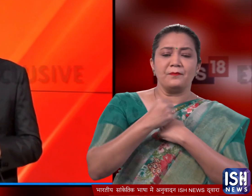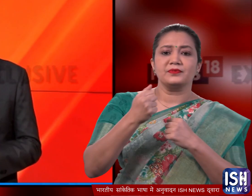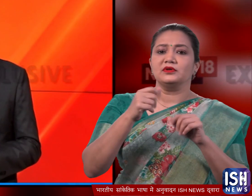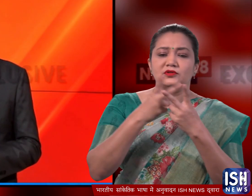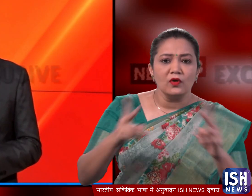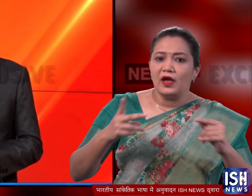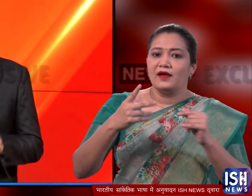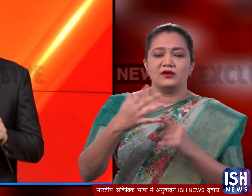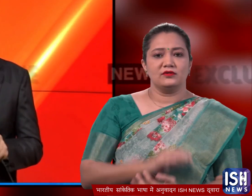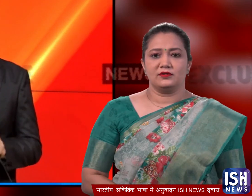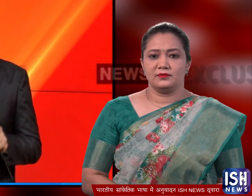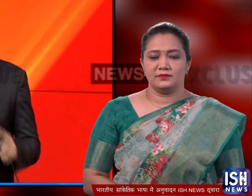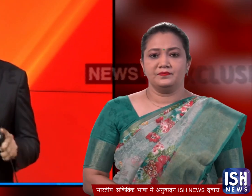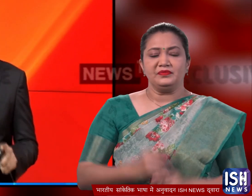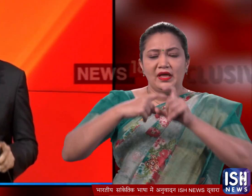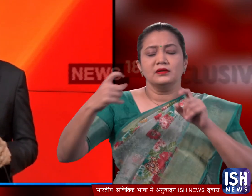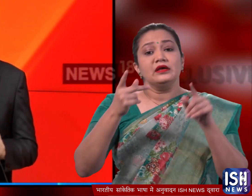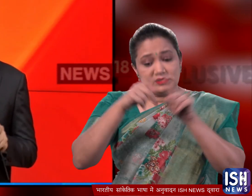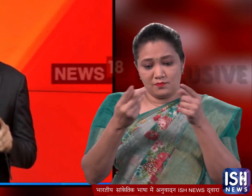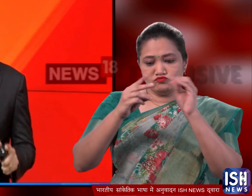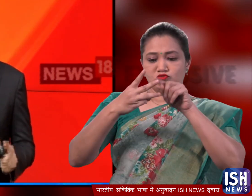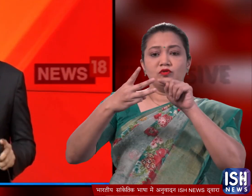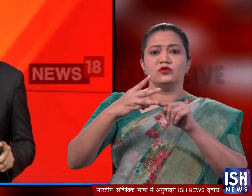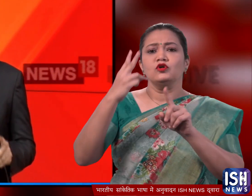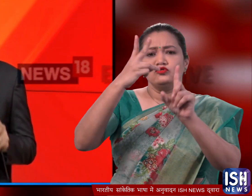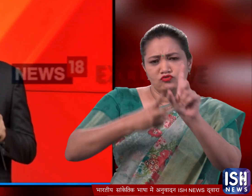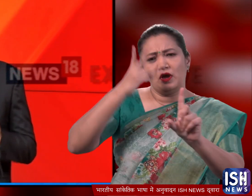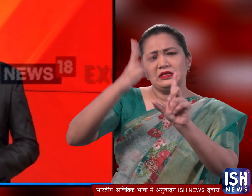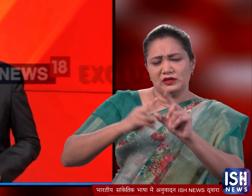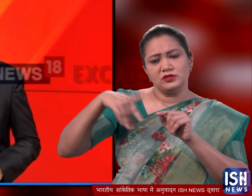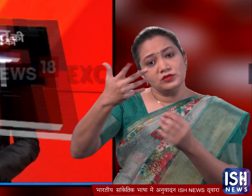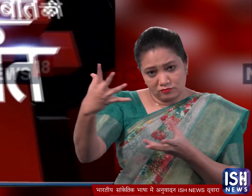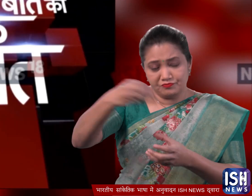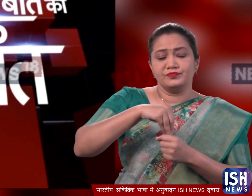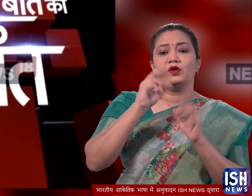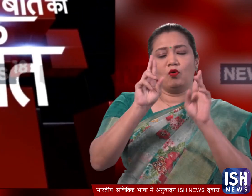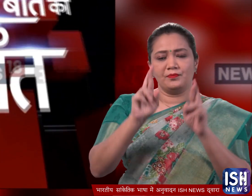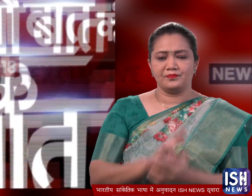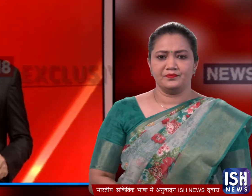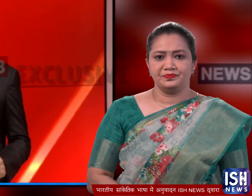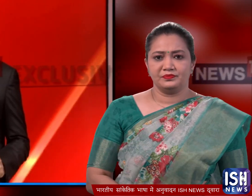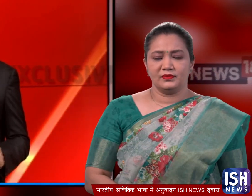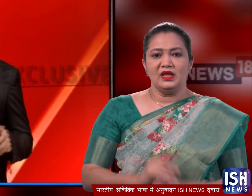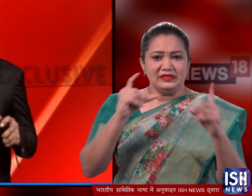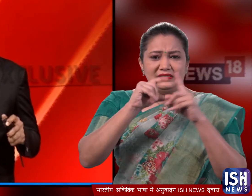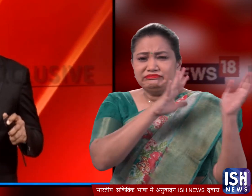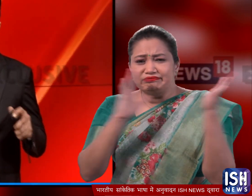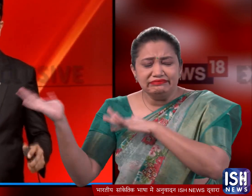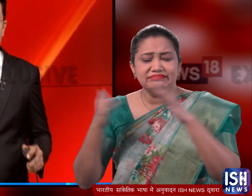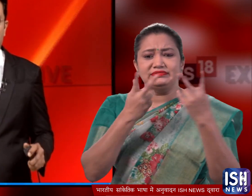स्टेल्थ तकनीक से बनी है और ऐसी ही 2 और पनडुब्बियां अगले 2 से 3 साल में नौसेना में शामिल हो जाएंगी। दिल्ली में प्रदूषण की वजह